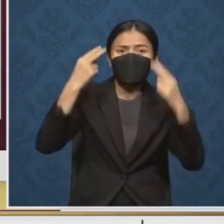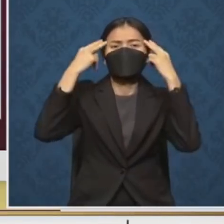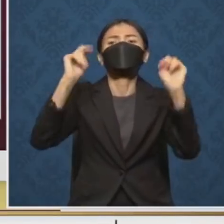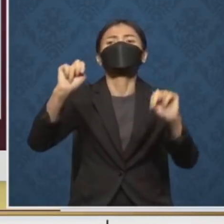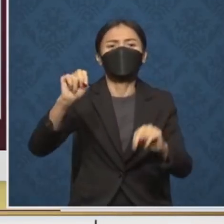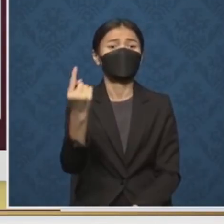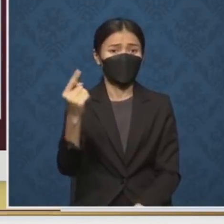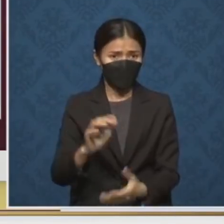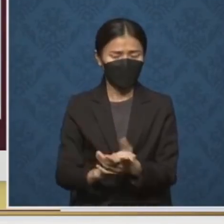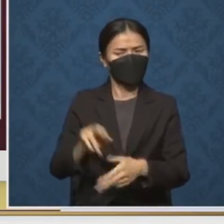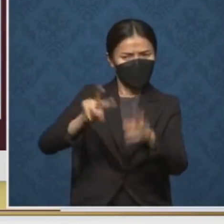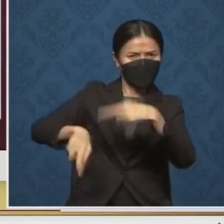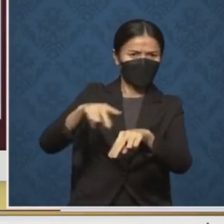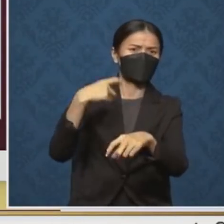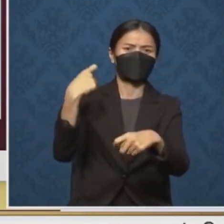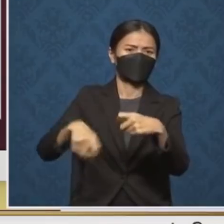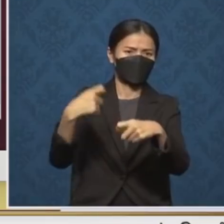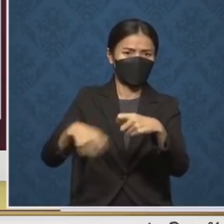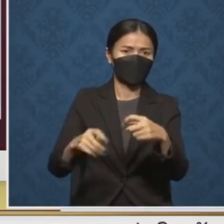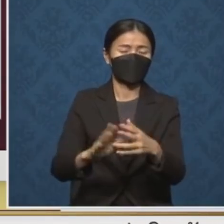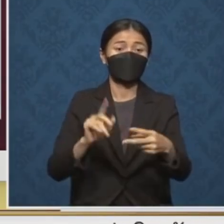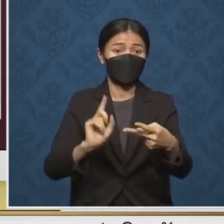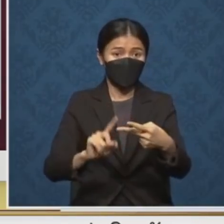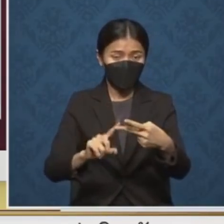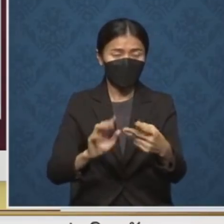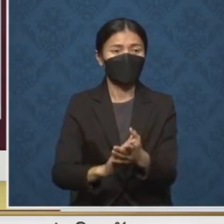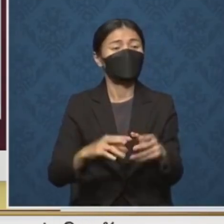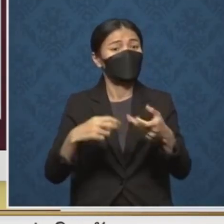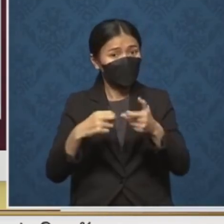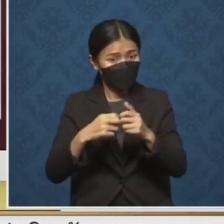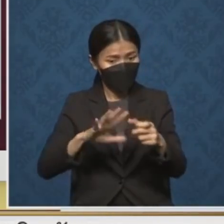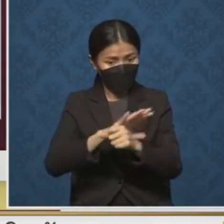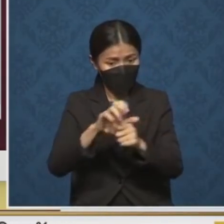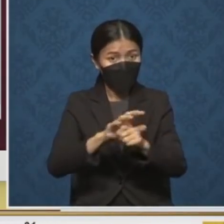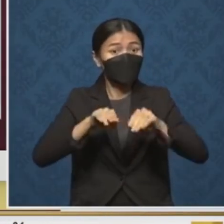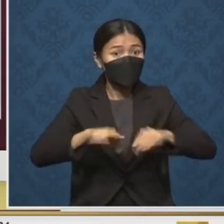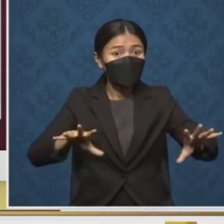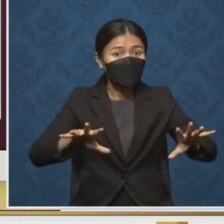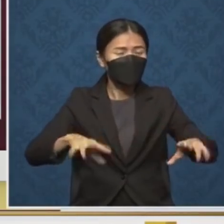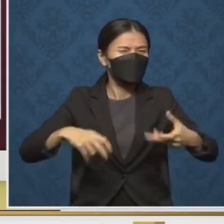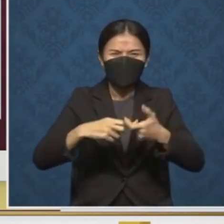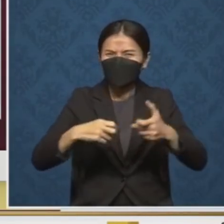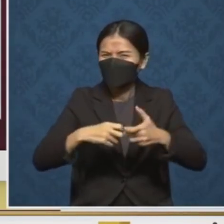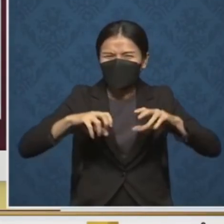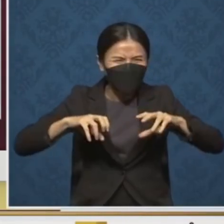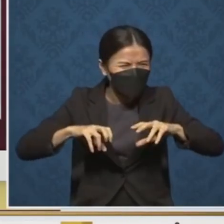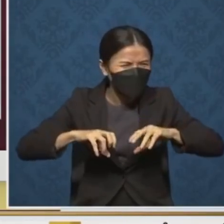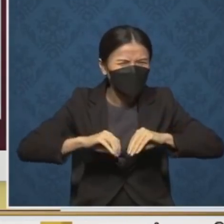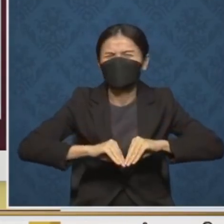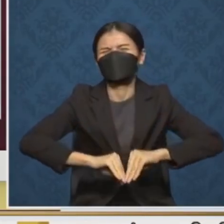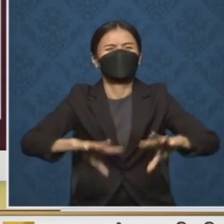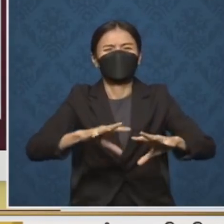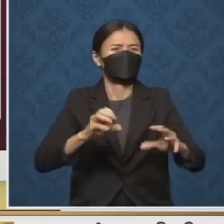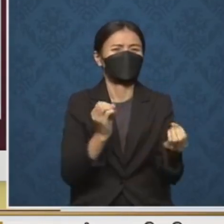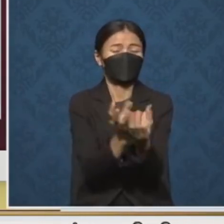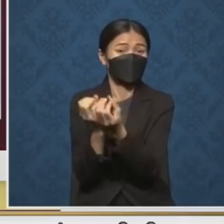ากมากนะคะสำหรับการแก้ไขปัญหาโควิดถึงแม้ว่าเราจะทราบดีว่ามันเป็นปัญหาใหญ่เป็นปัญหาหนักที่ประเทศกำลังเผชิญแต่ดิ